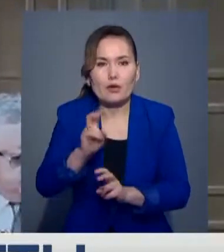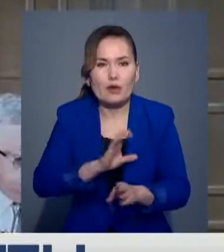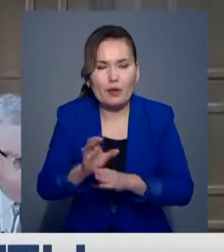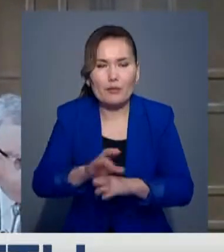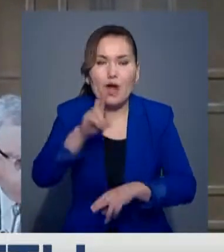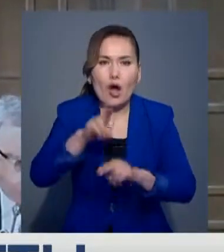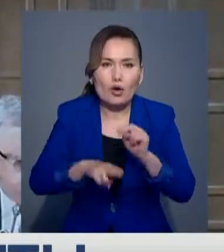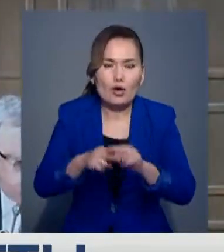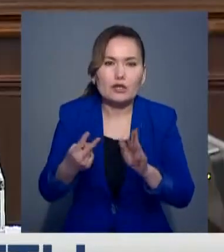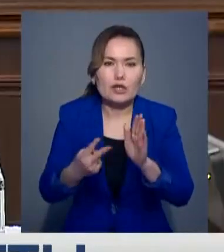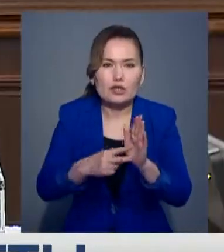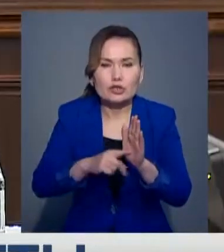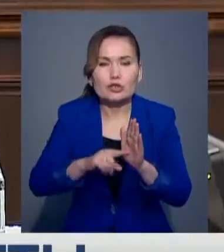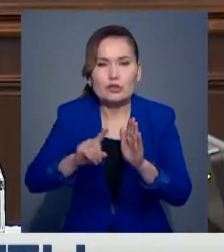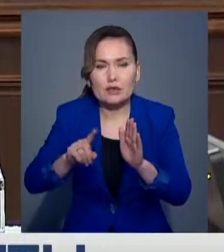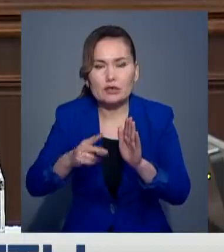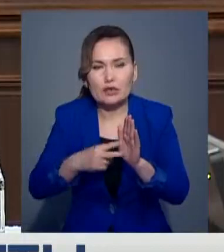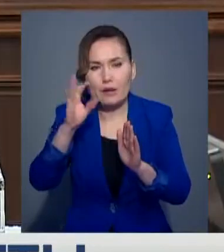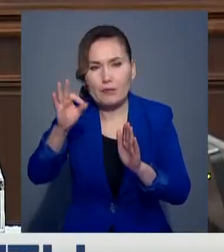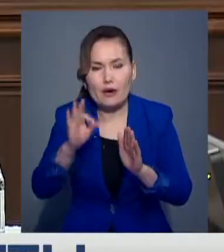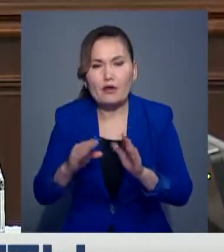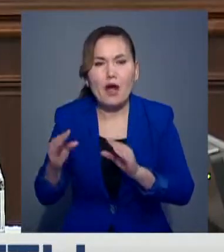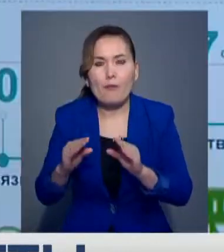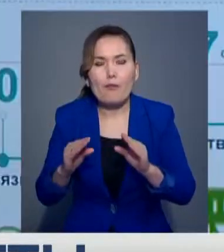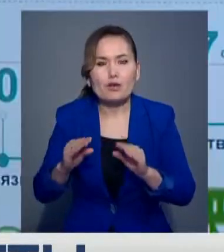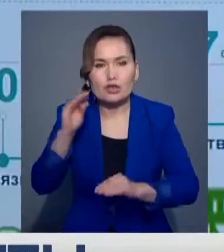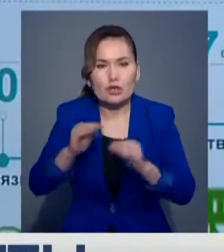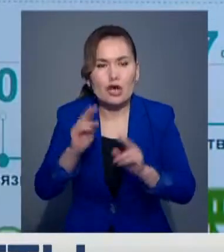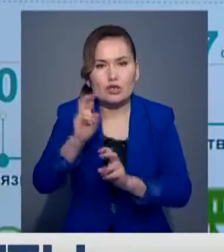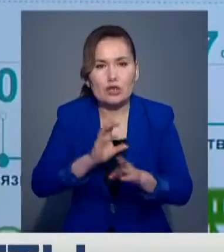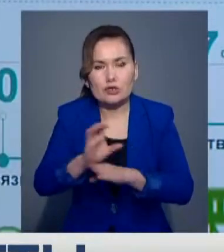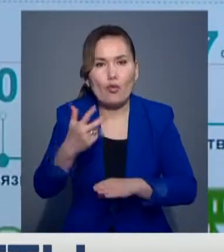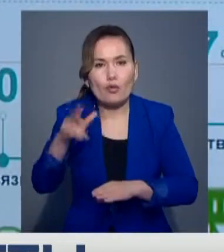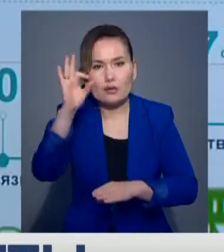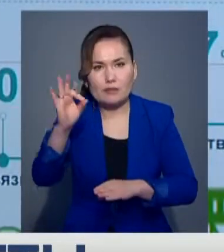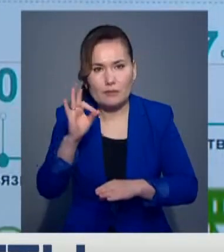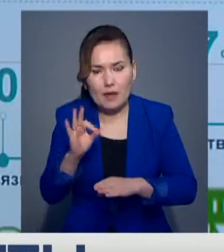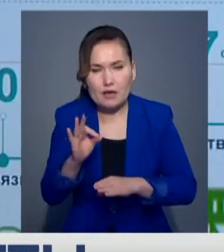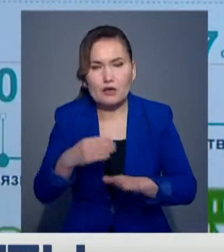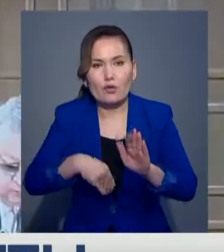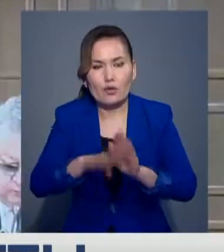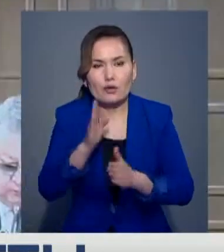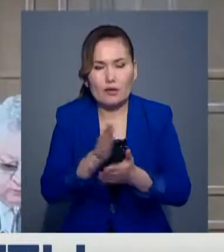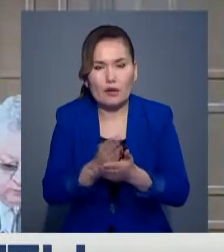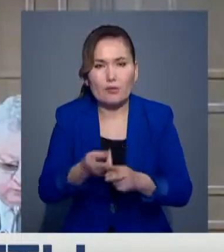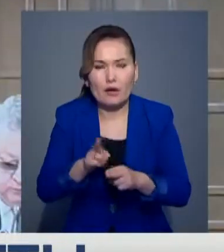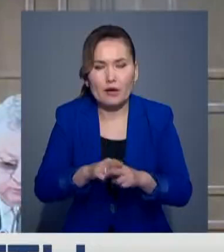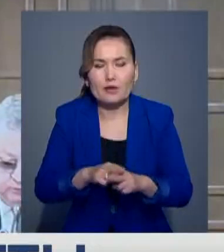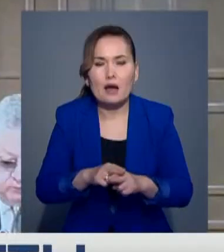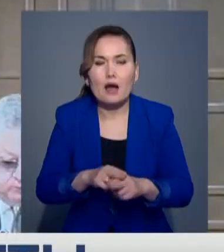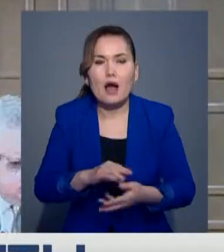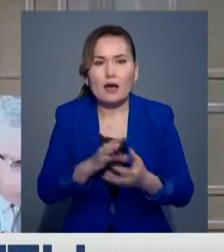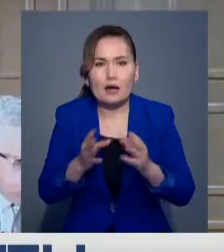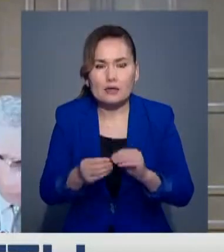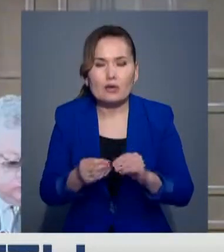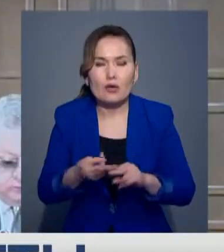Құрылыста 11,7%, машина жасау 34% құрады. Негізгі капиталға инвестициялардың өсу қарқыны 5,1%